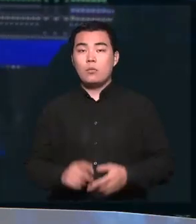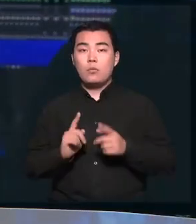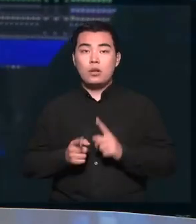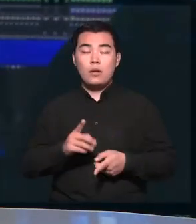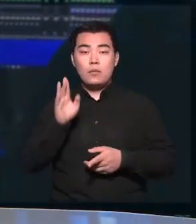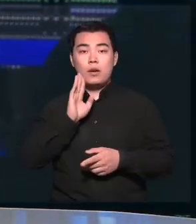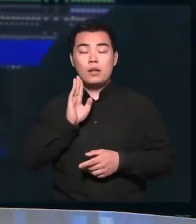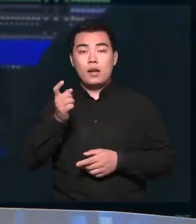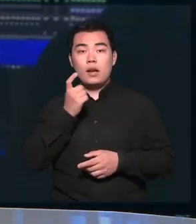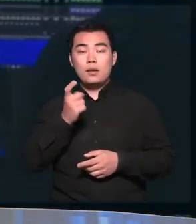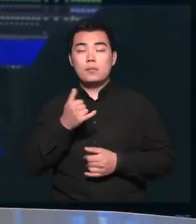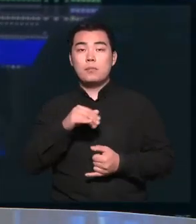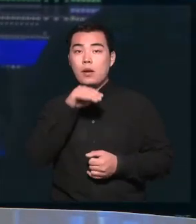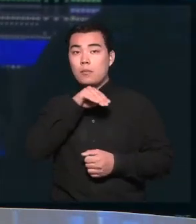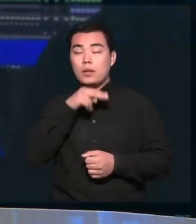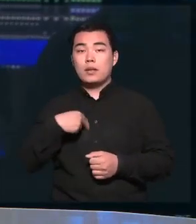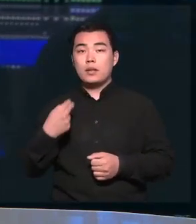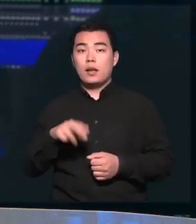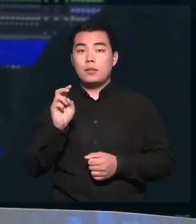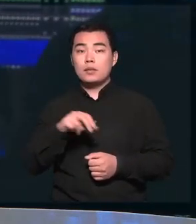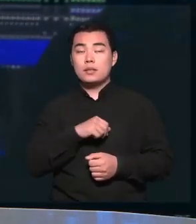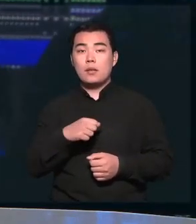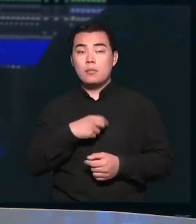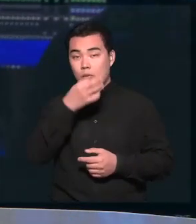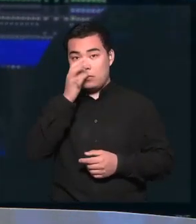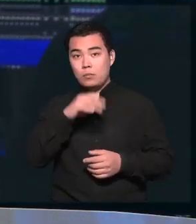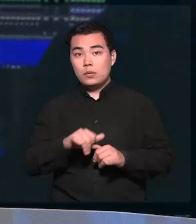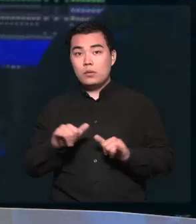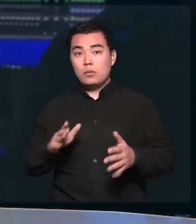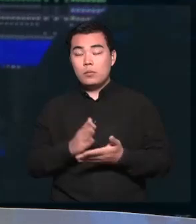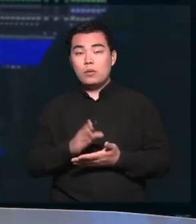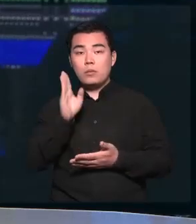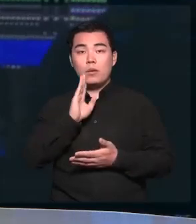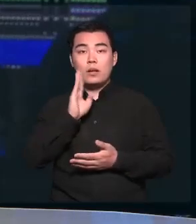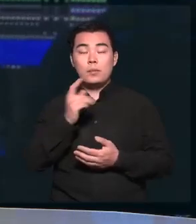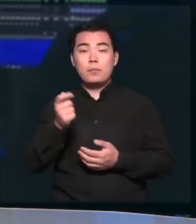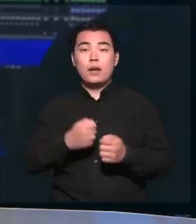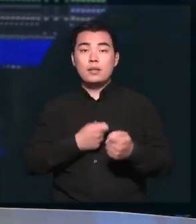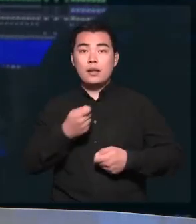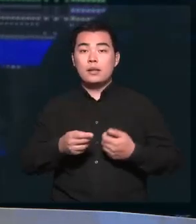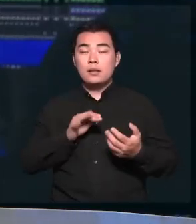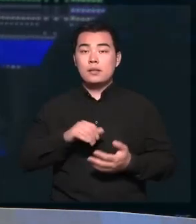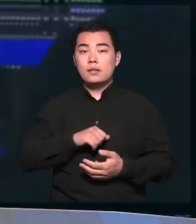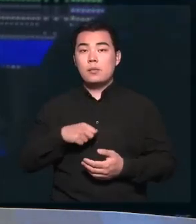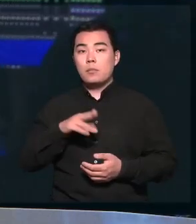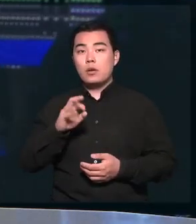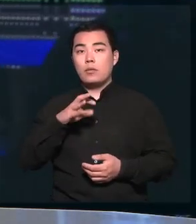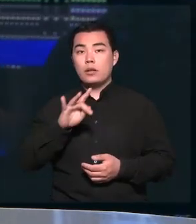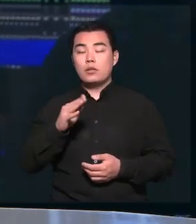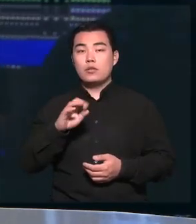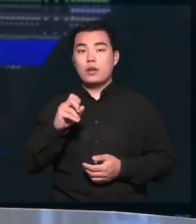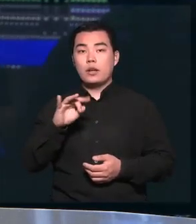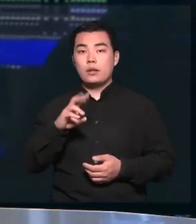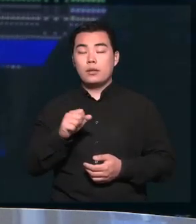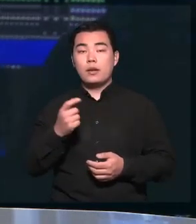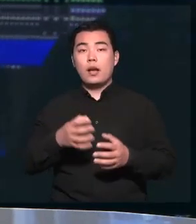Отандық су шаруашылығы мамандары Қытайға барып біліктіліктерін арттырып келетін болды. Еліміздің су ресурстары және ирригация министрі Power China